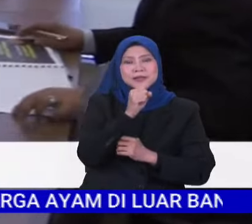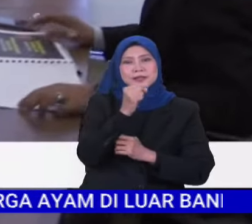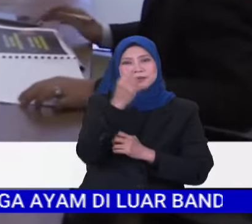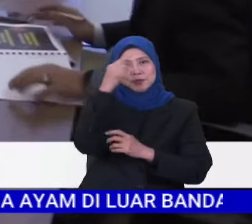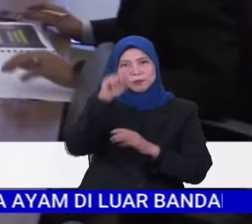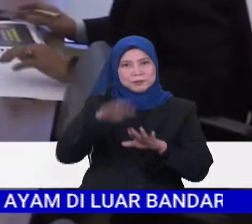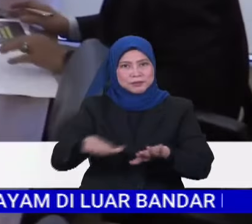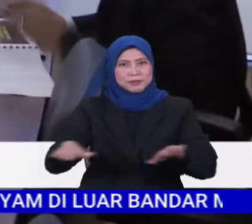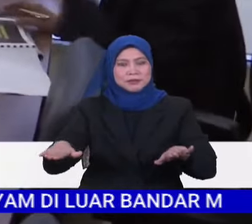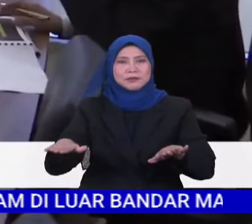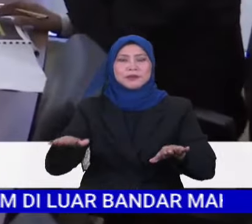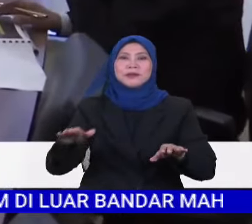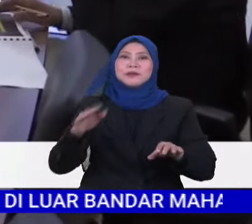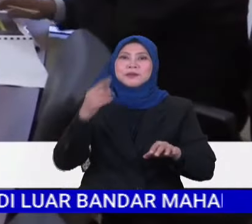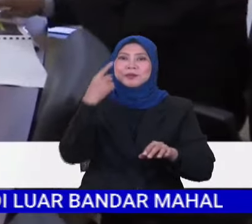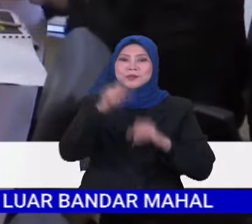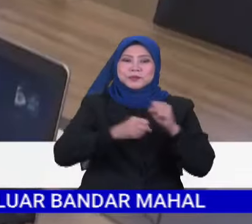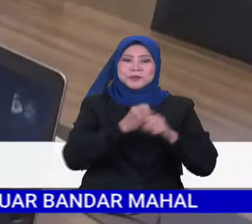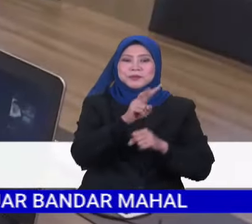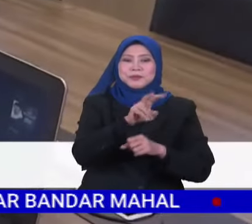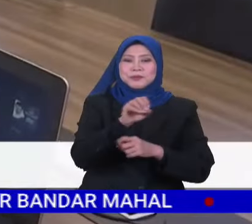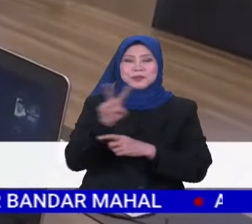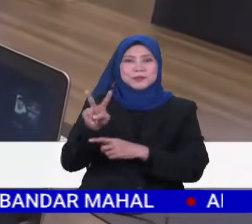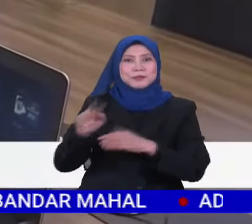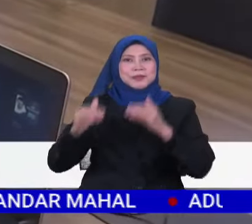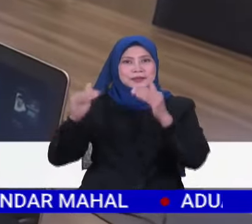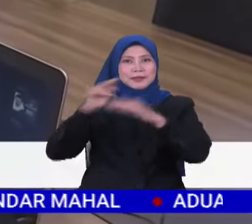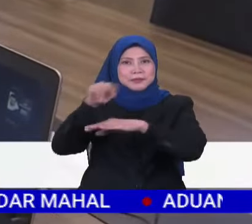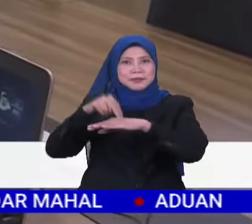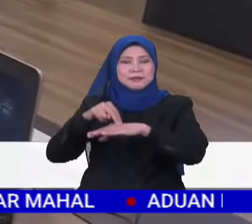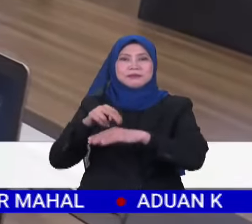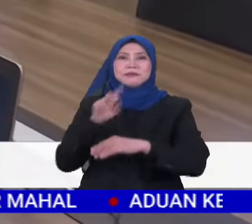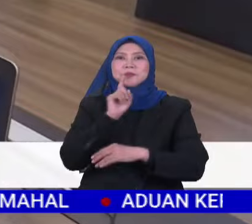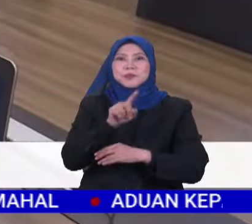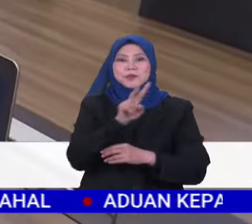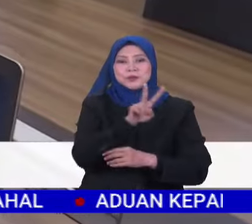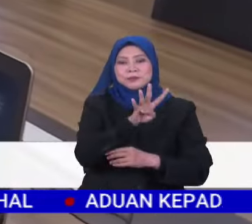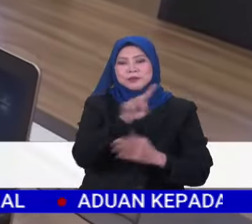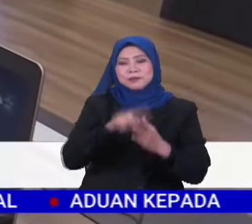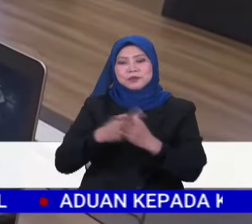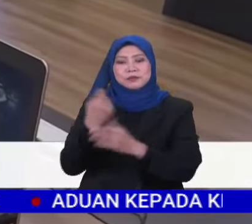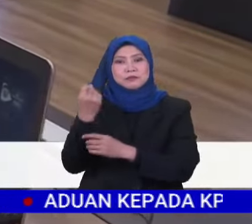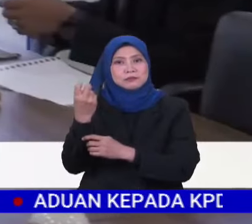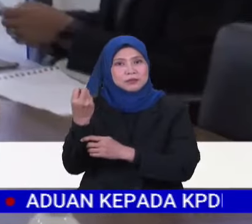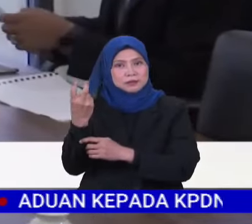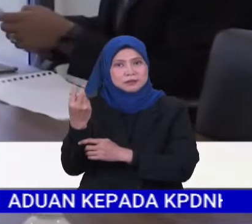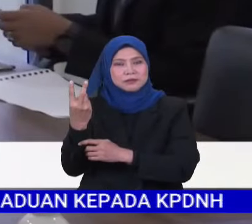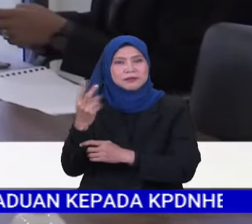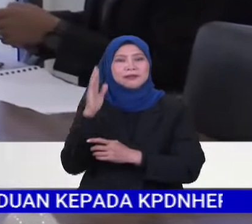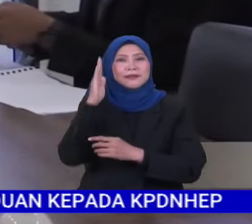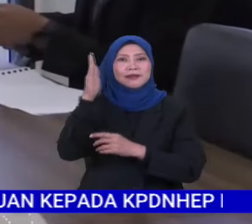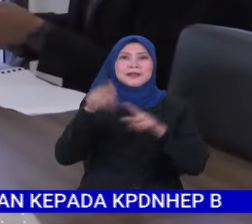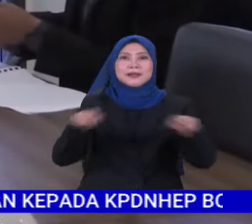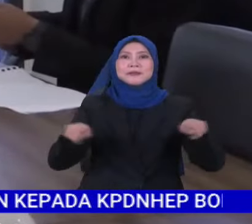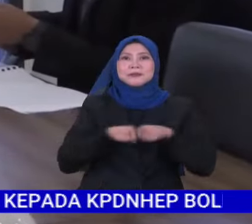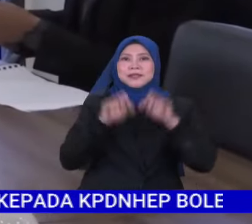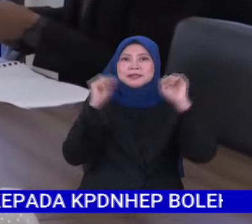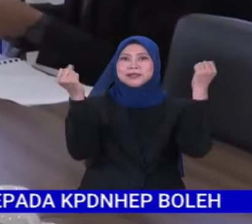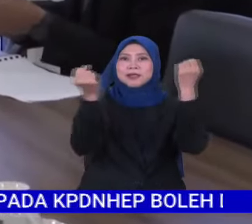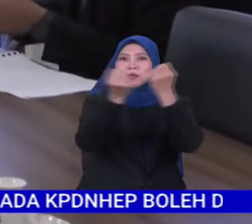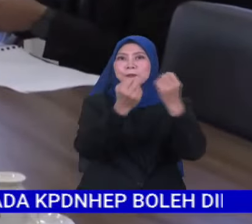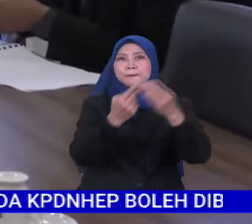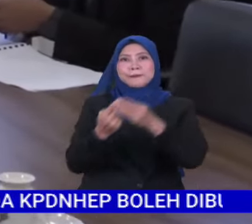bintang kecil peringkat kebangsaan 2022 akan berlangsung pada 24 Des tahun ini juga diadakan di stadium